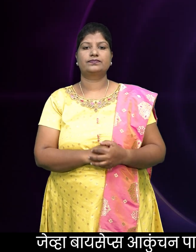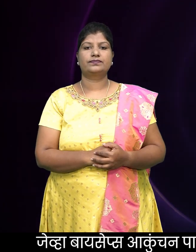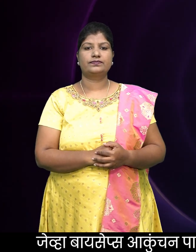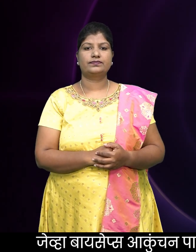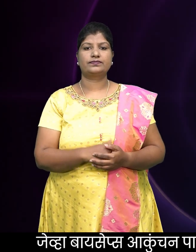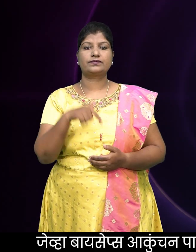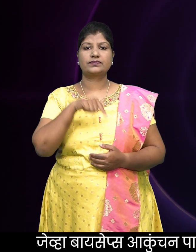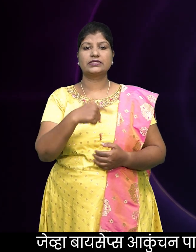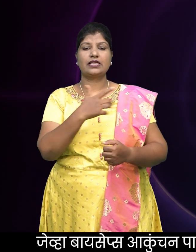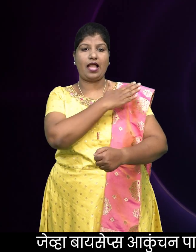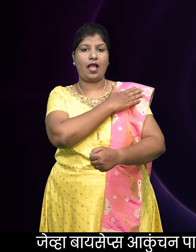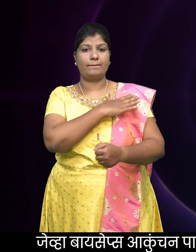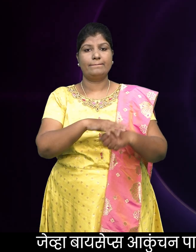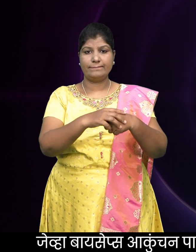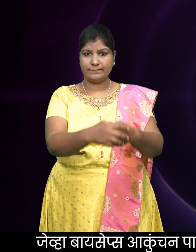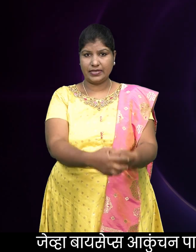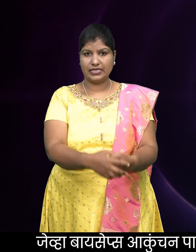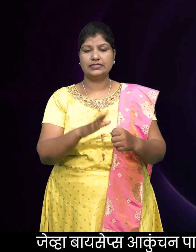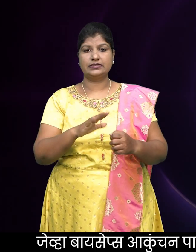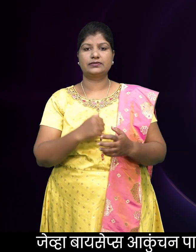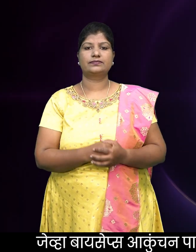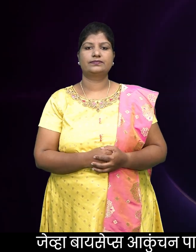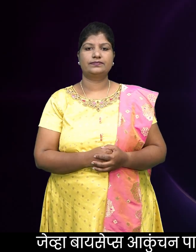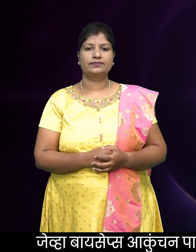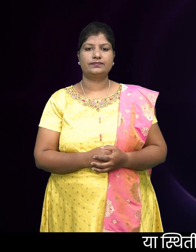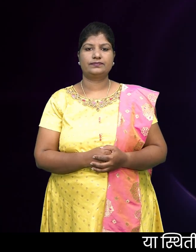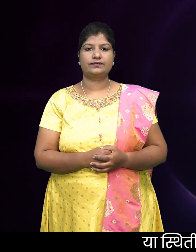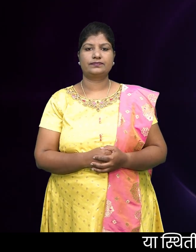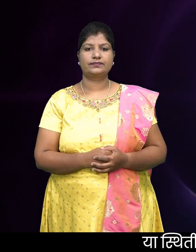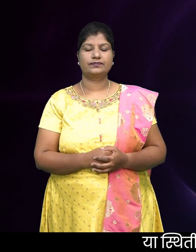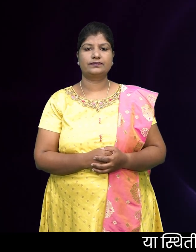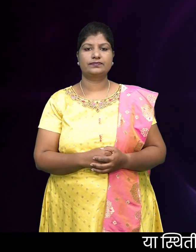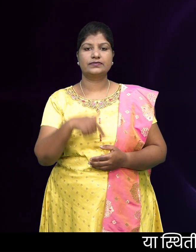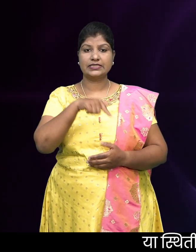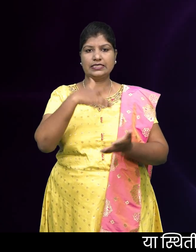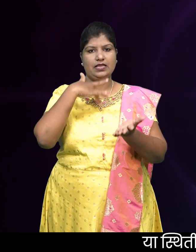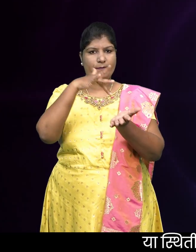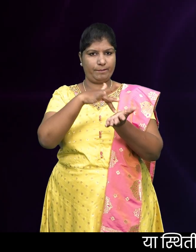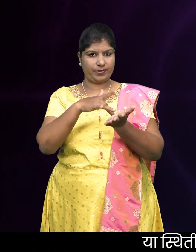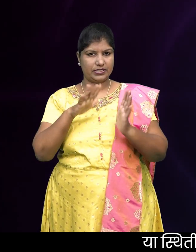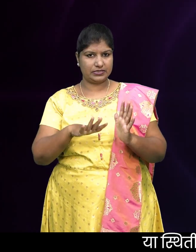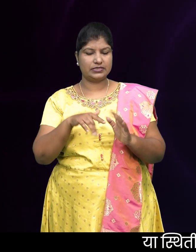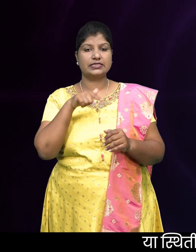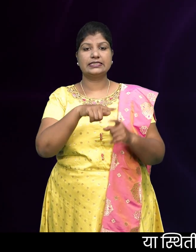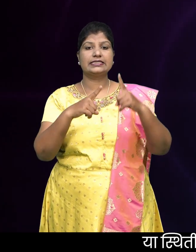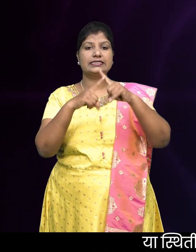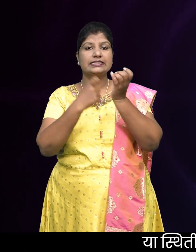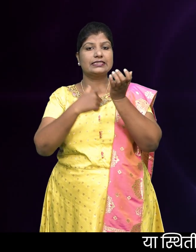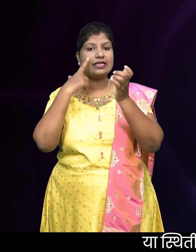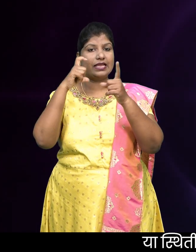या स्थितीत ट्रायसेप्स स्नायू शिथिल